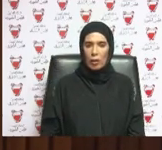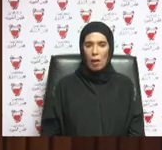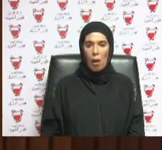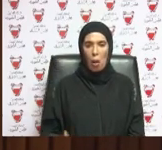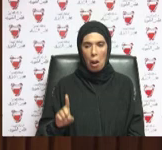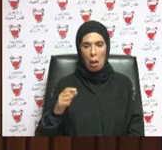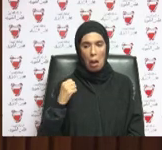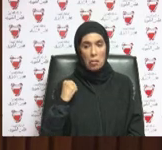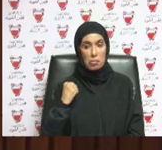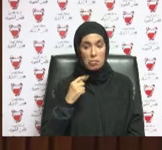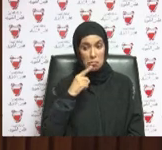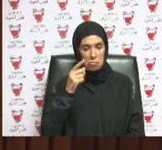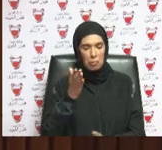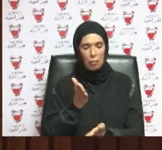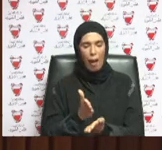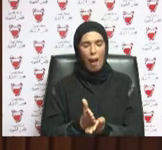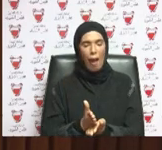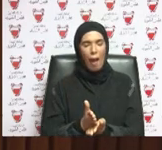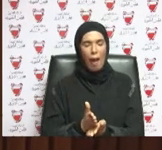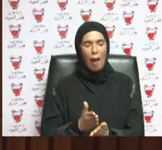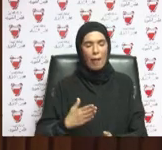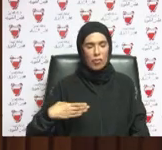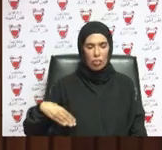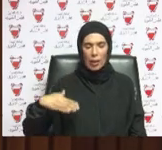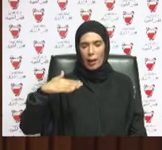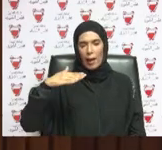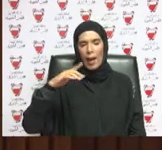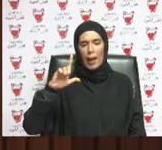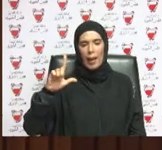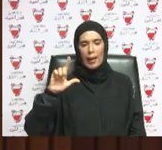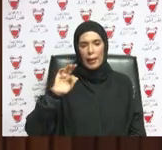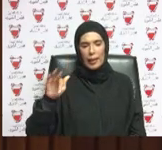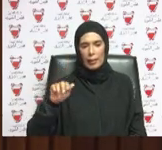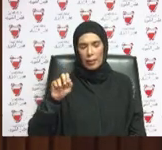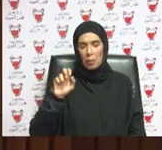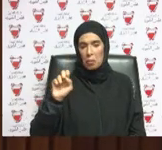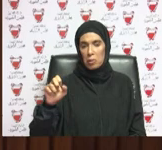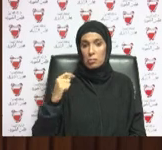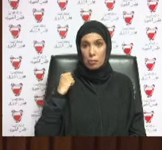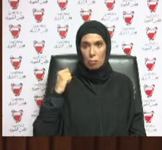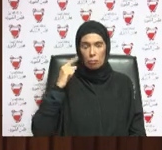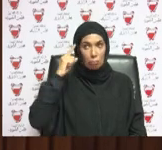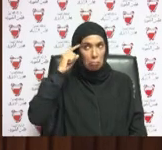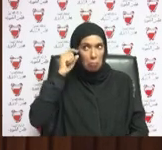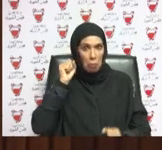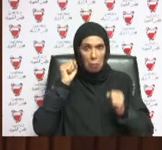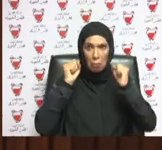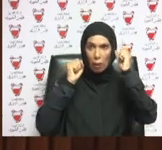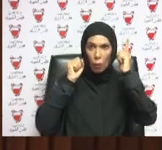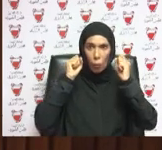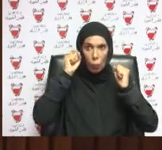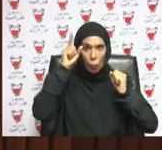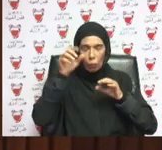الحقيقية هو خليفة بن سلمان الذي استطاع برجاحة عقله وحسن